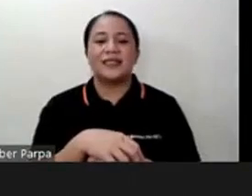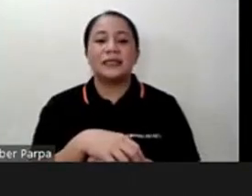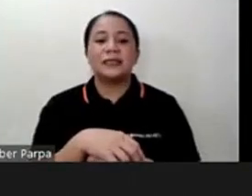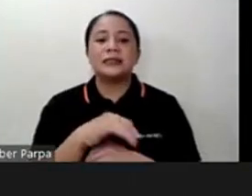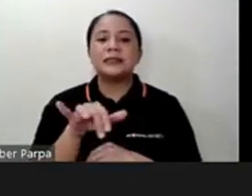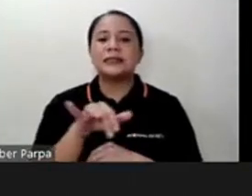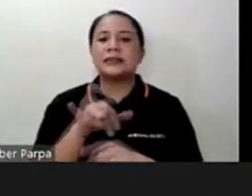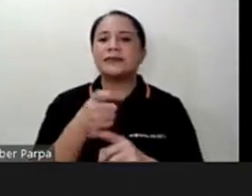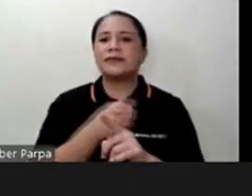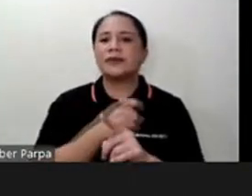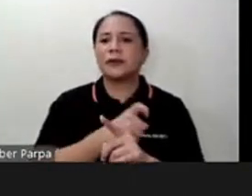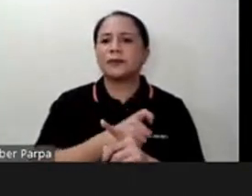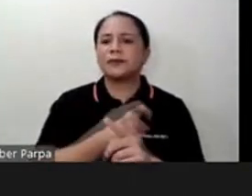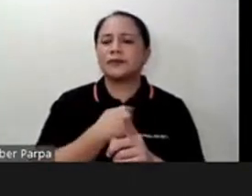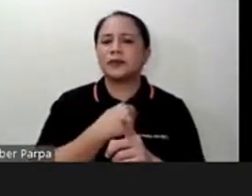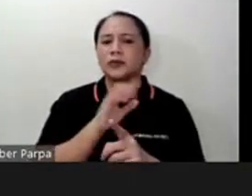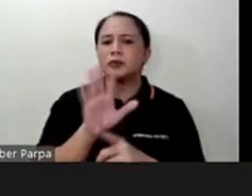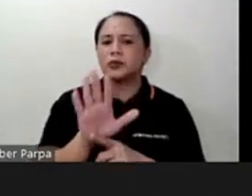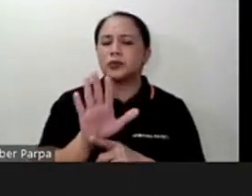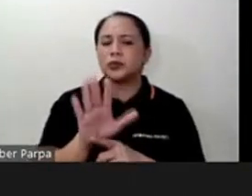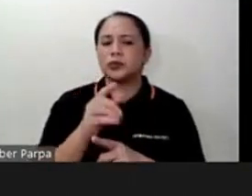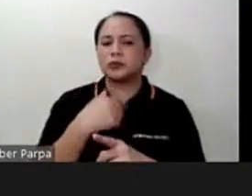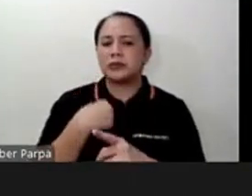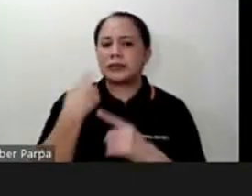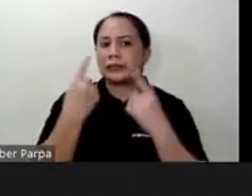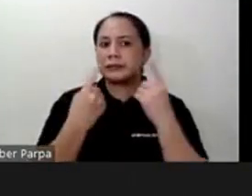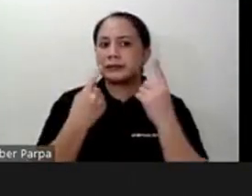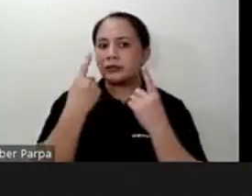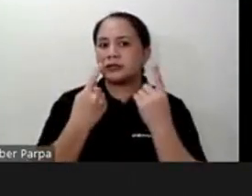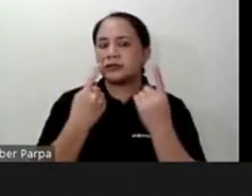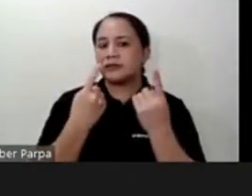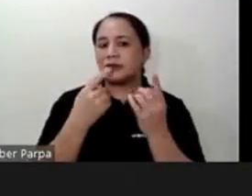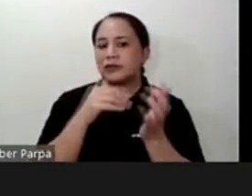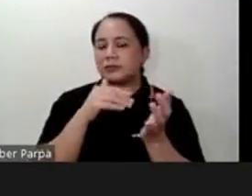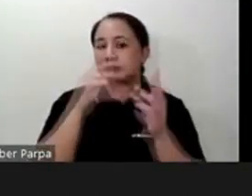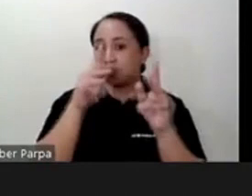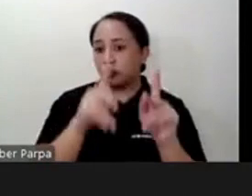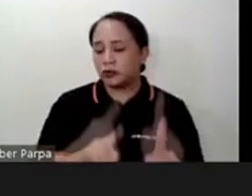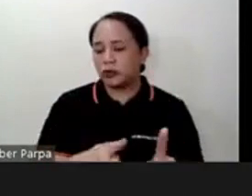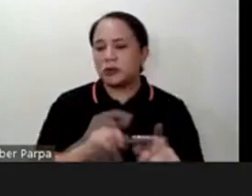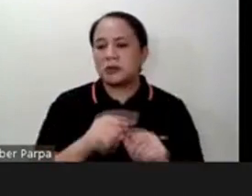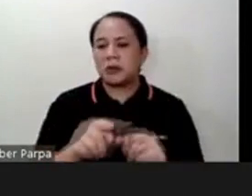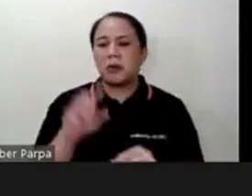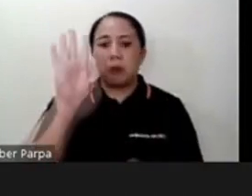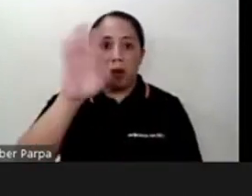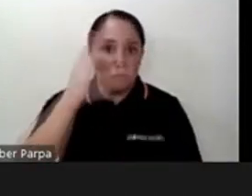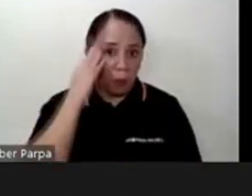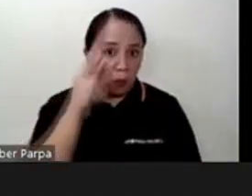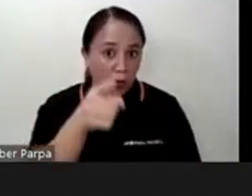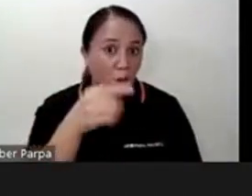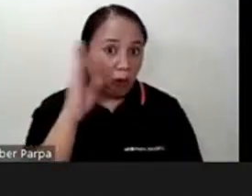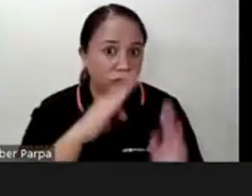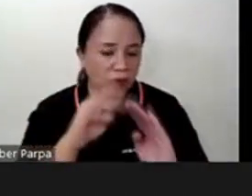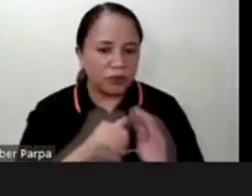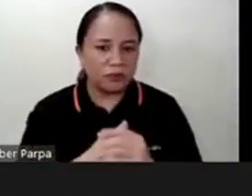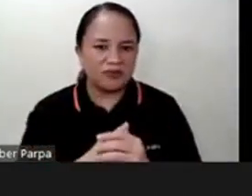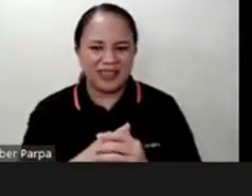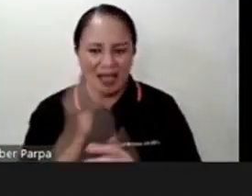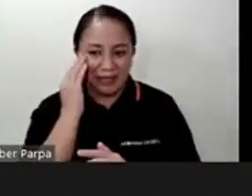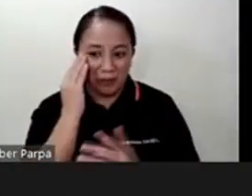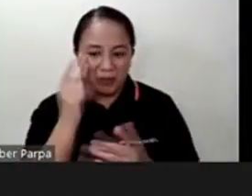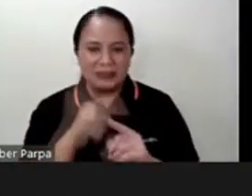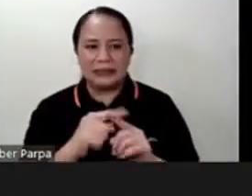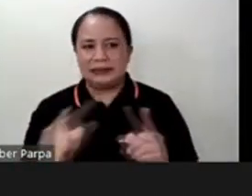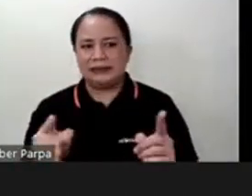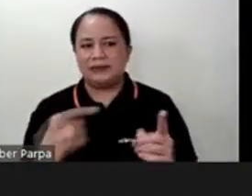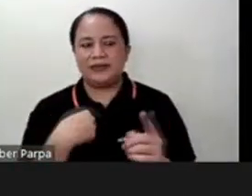coming from you being concerned for that person rather than saying, alam mo, tingin ko may problema ka. Alam mo yun,